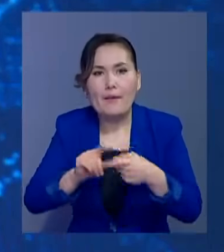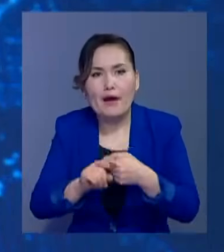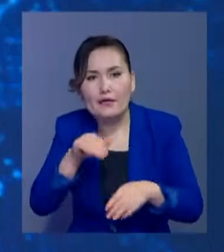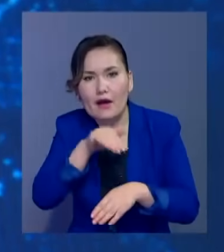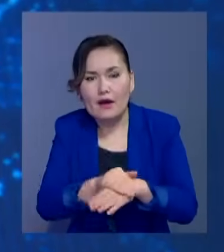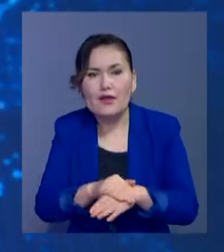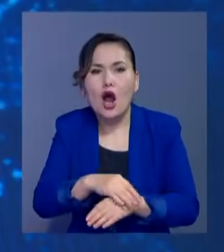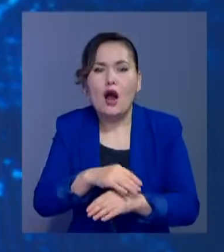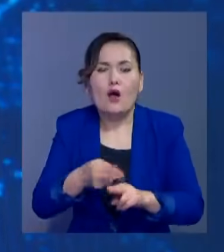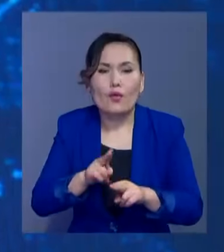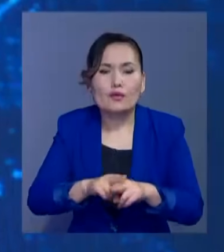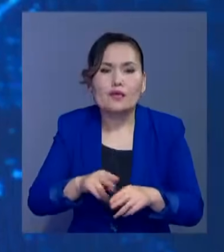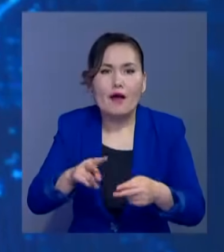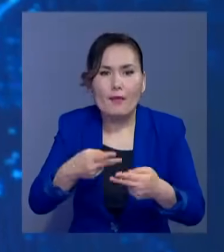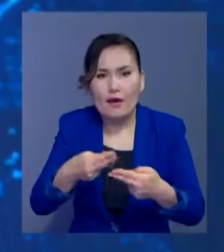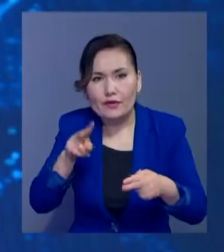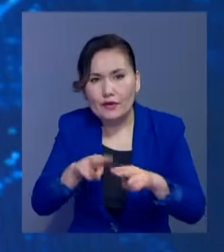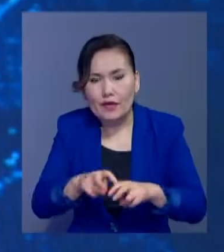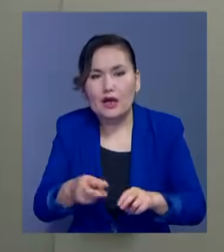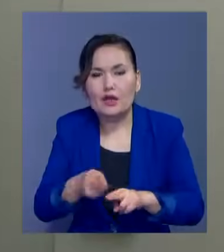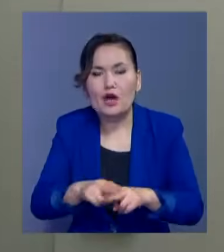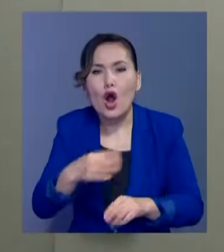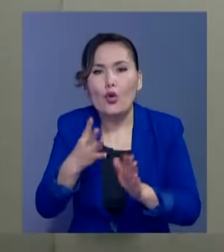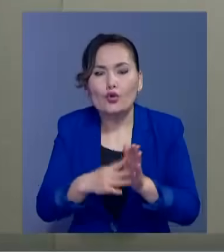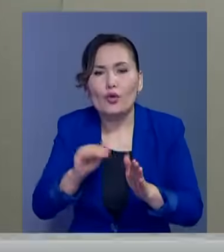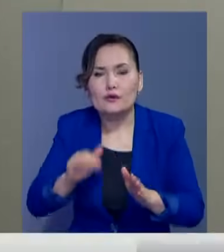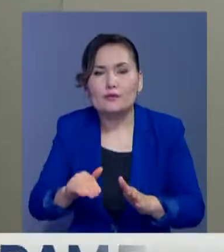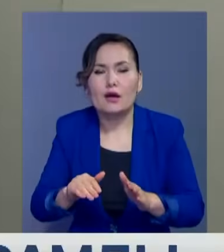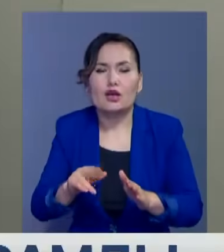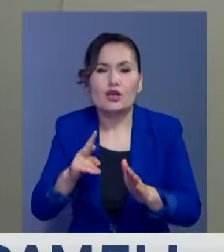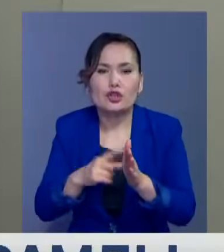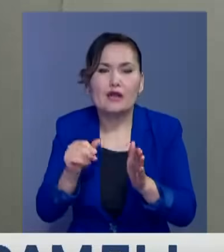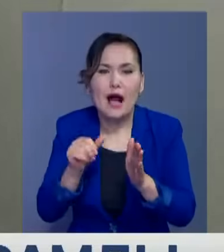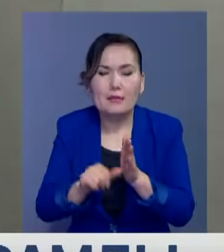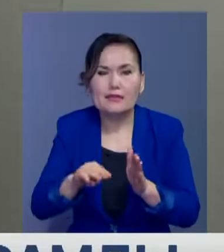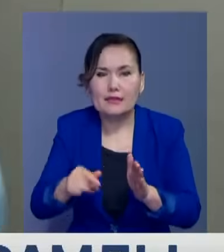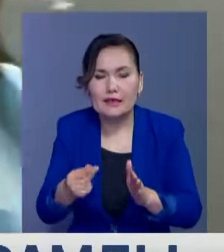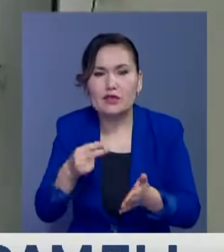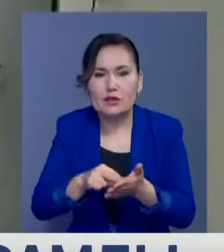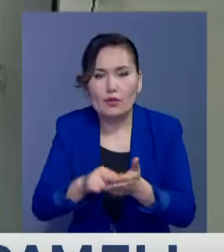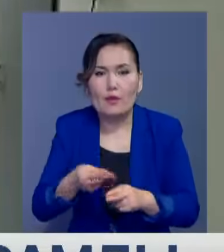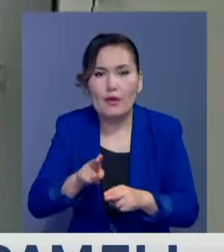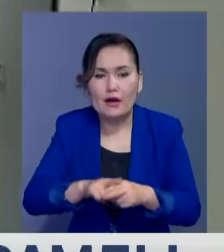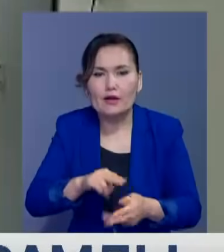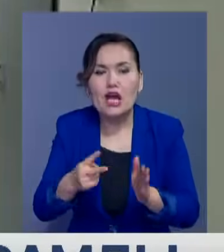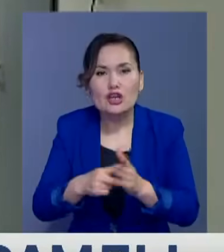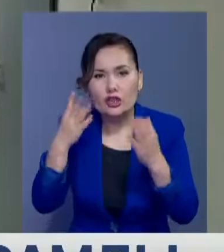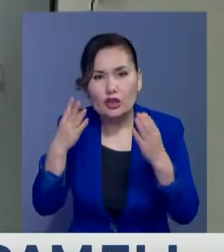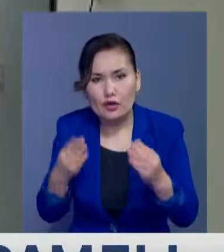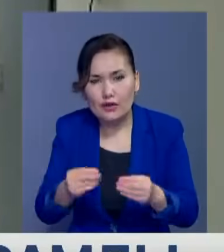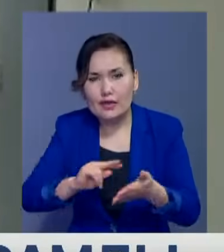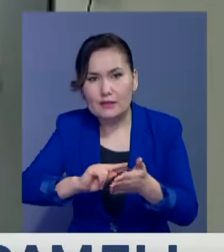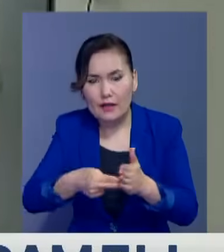айтсақ, 19 760 теңге. COVID-19 вирусына тексерілгеннен кейін берілетін анықтама 7 күнге ғана